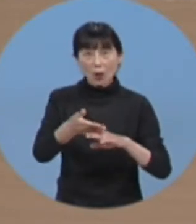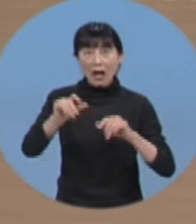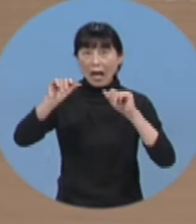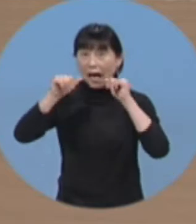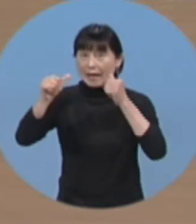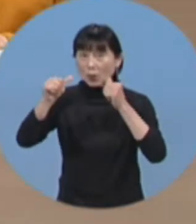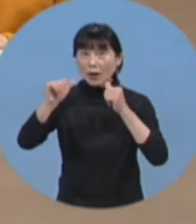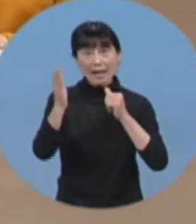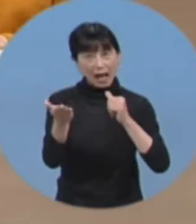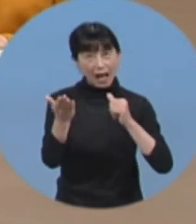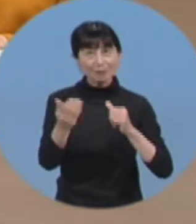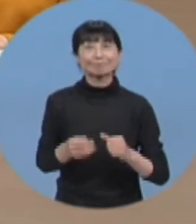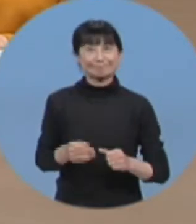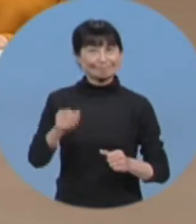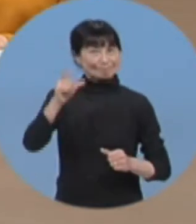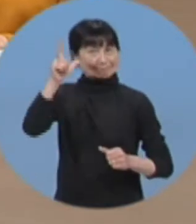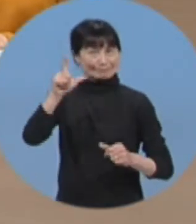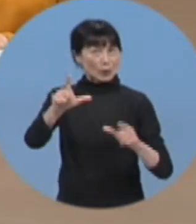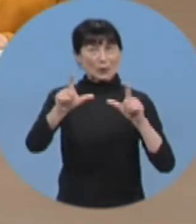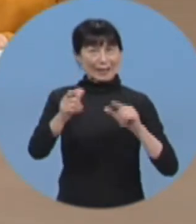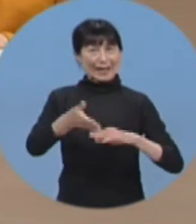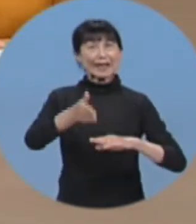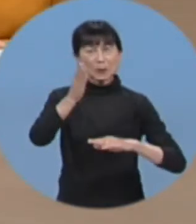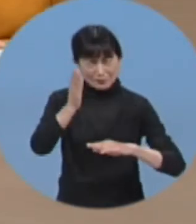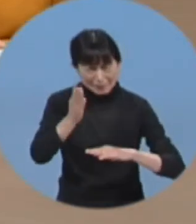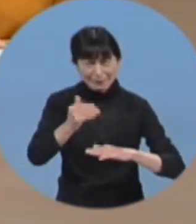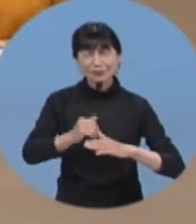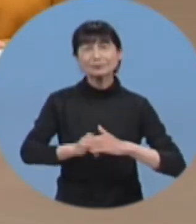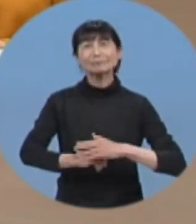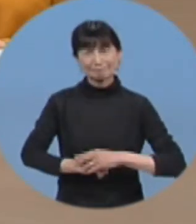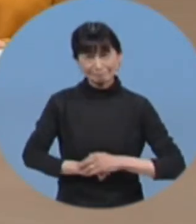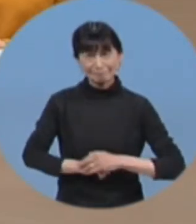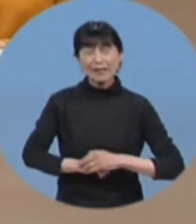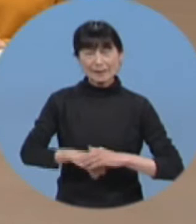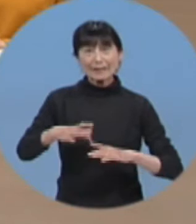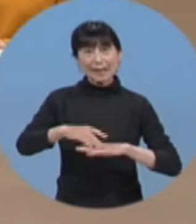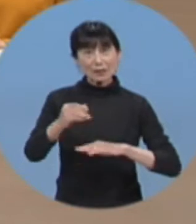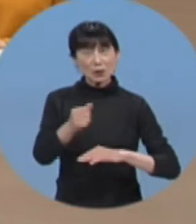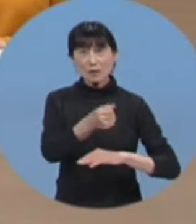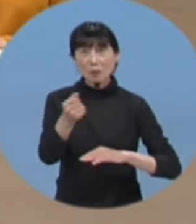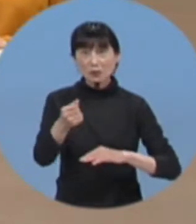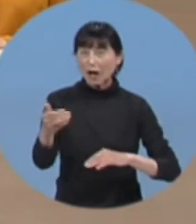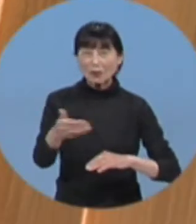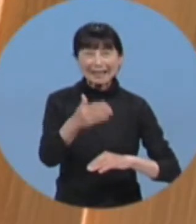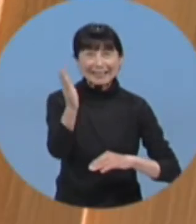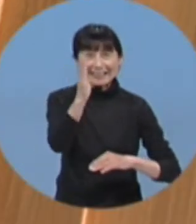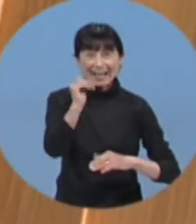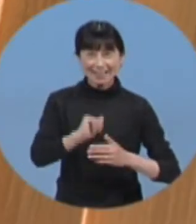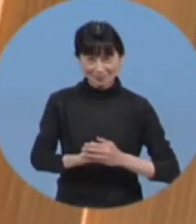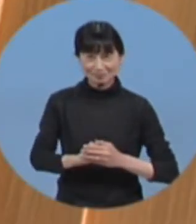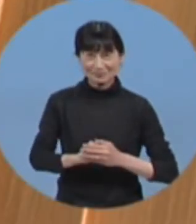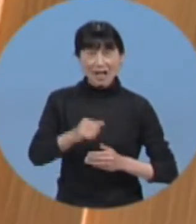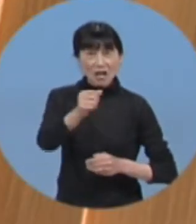ゴかな。 とっても勘の鋭いお答え、ありがとうございます。ただ最初のリポートはお魚じゃありません。マ